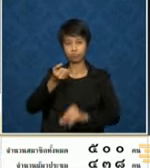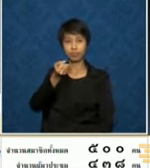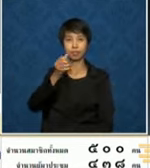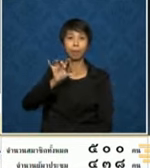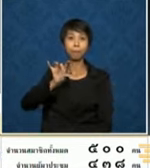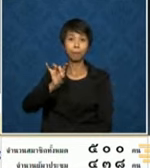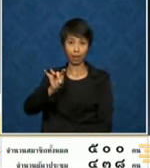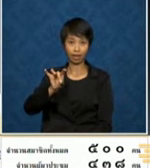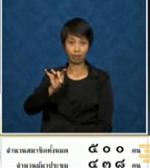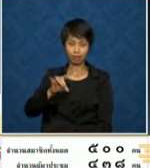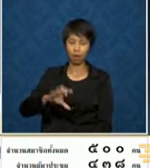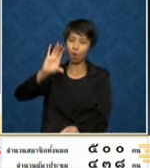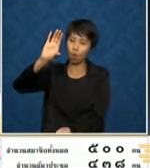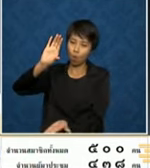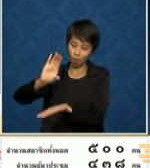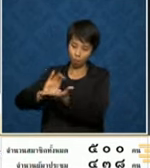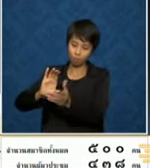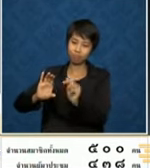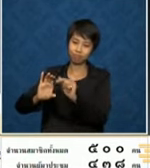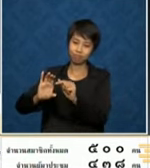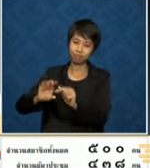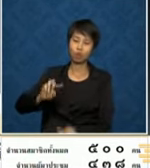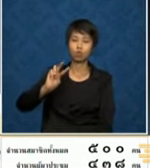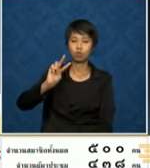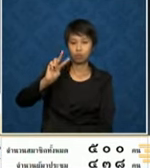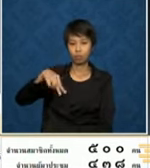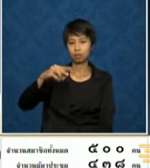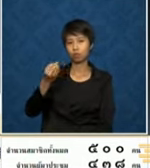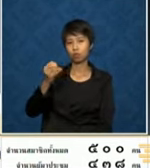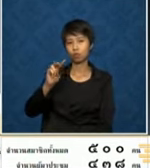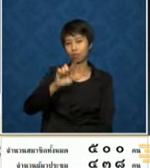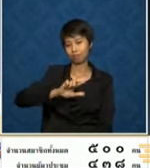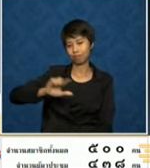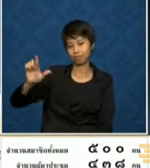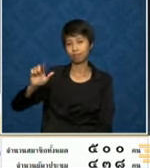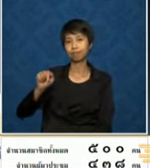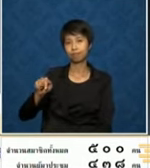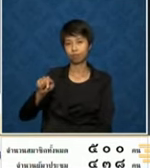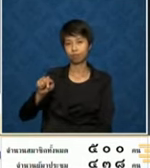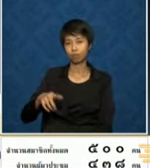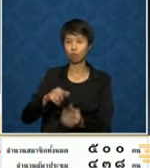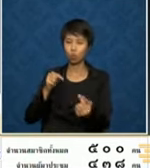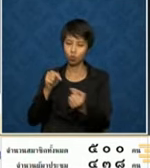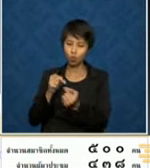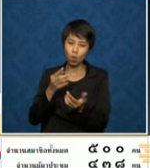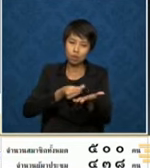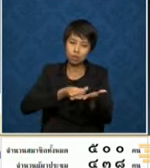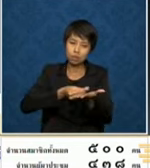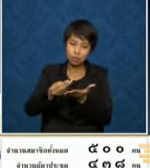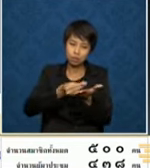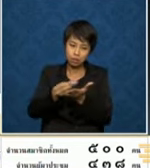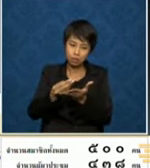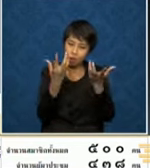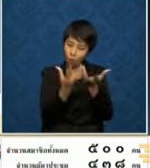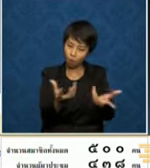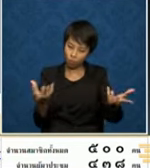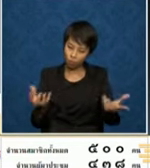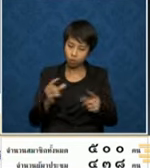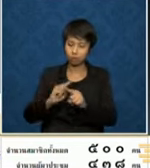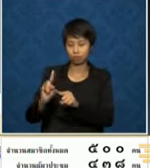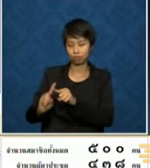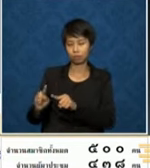านครับใช้เงินงบประมาณกว่า 2,012 ล้านบาทเศษครับท่านประธานครับในการที่จะจัดหาอุปกรณ์ต่างๆที่